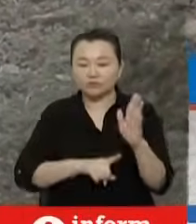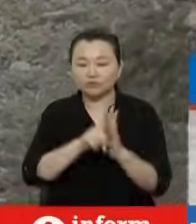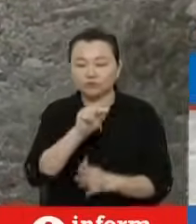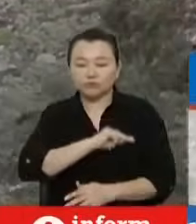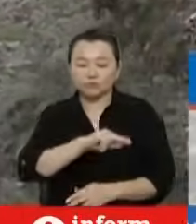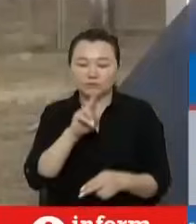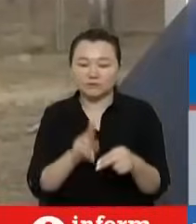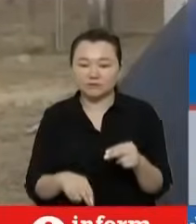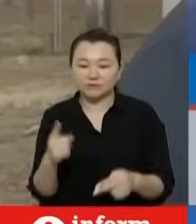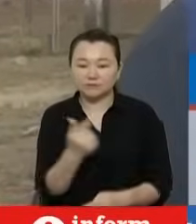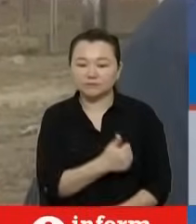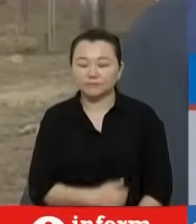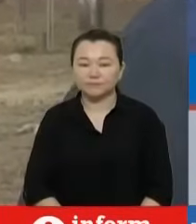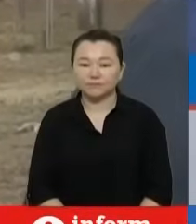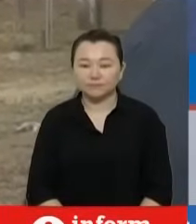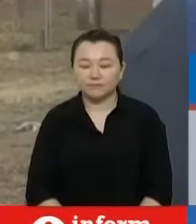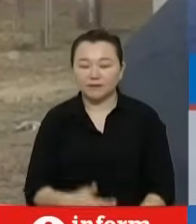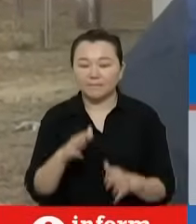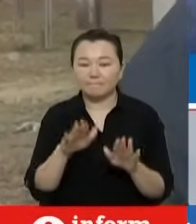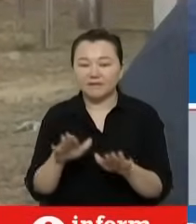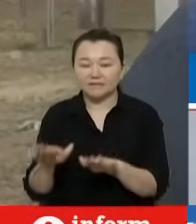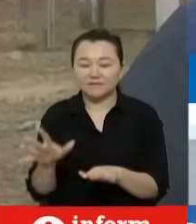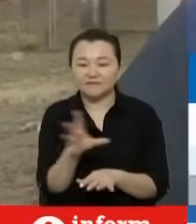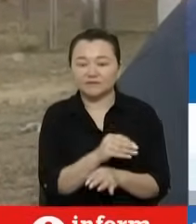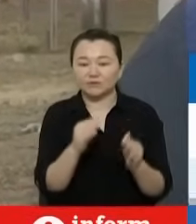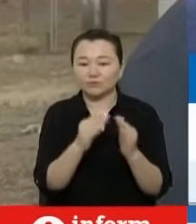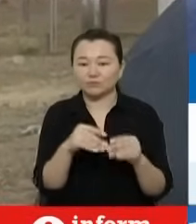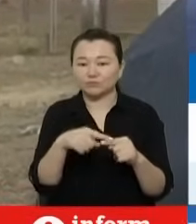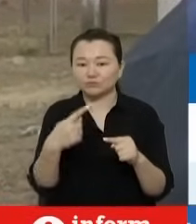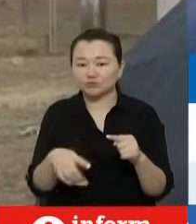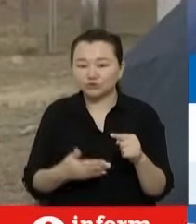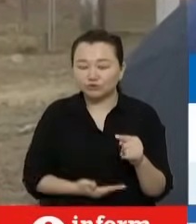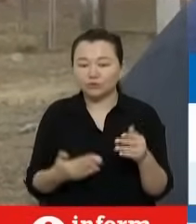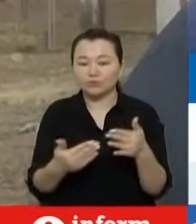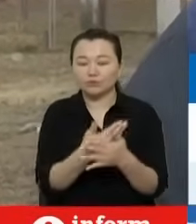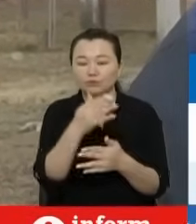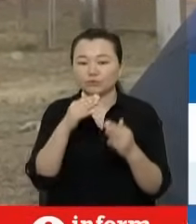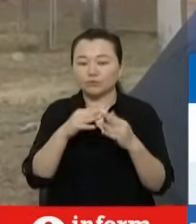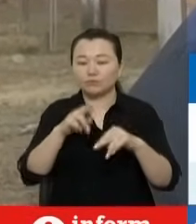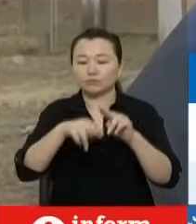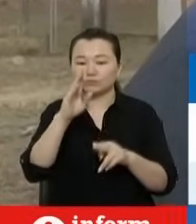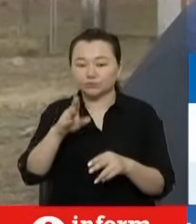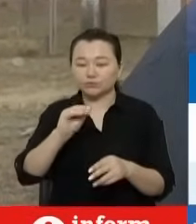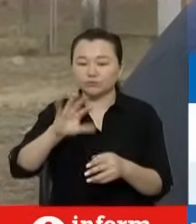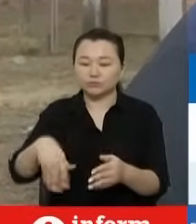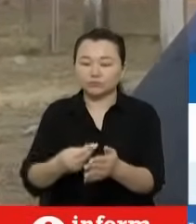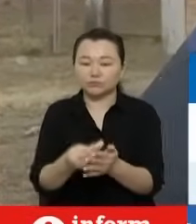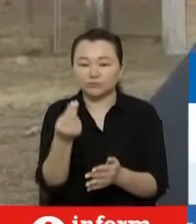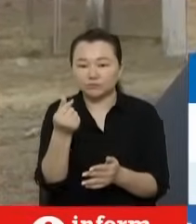в конце недели. Вместо всех этих аварийных домов будут построены новые дома за счет спонсорских средств.